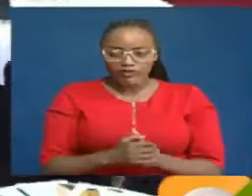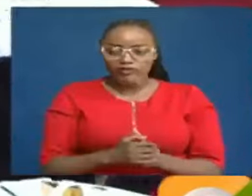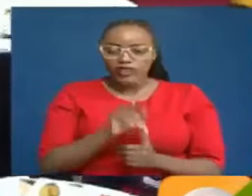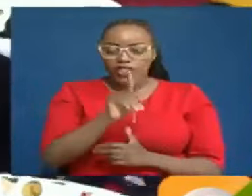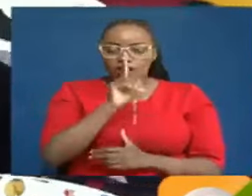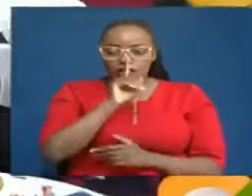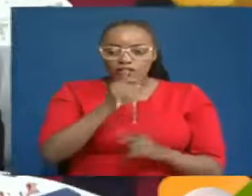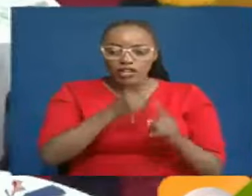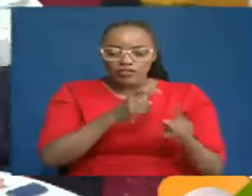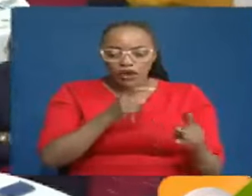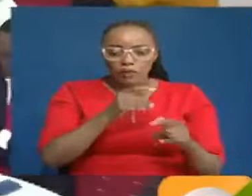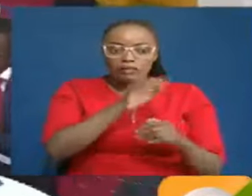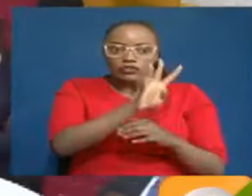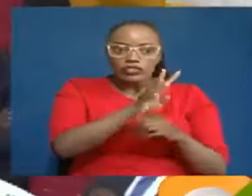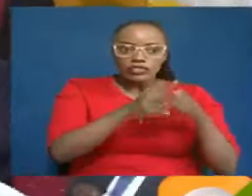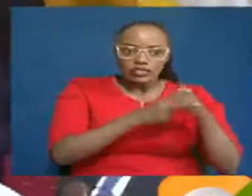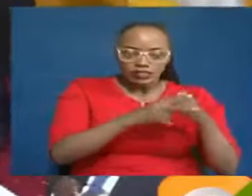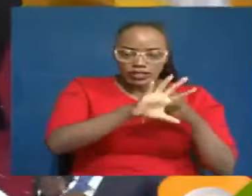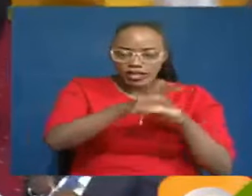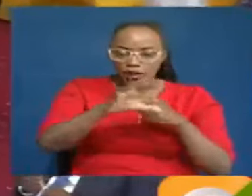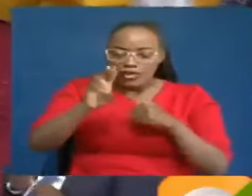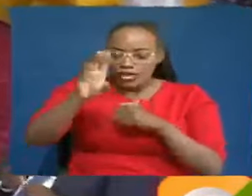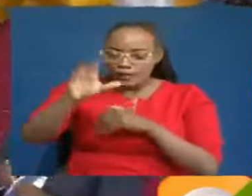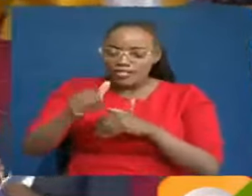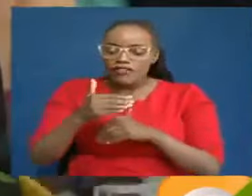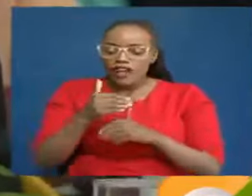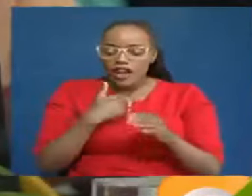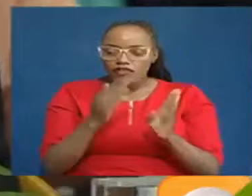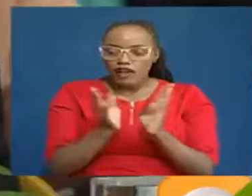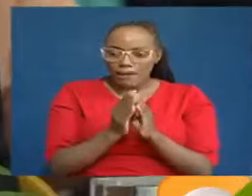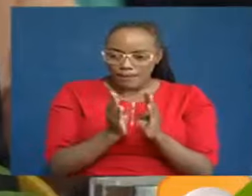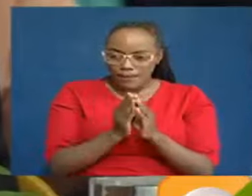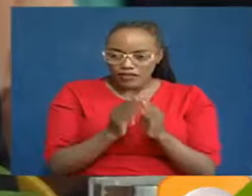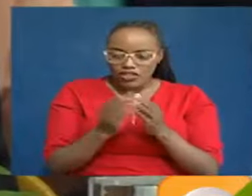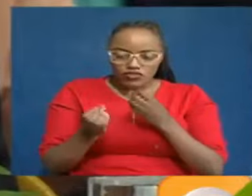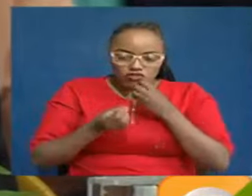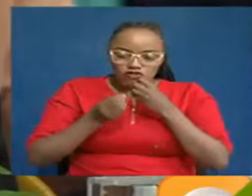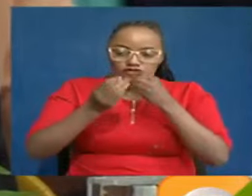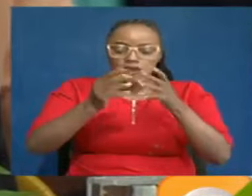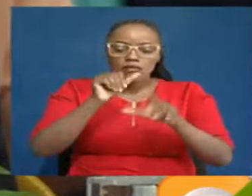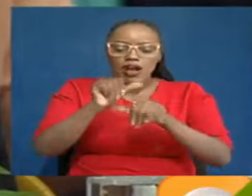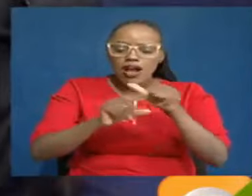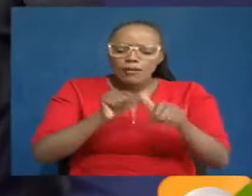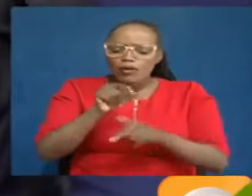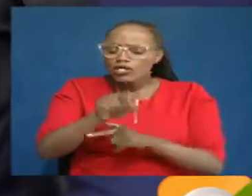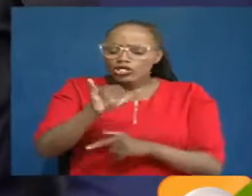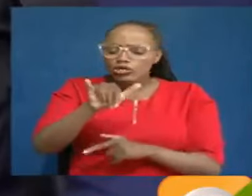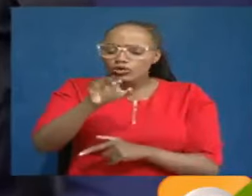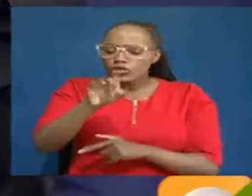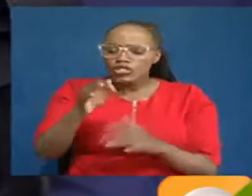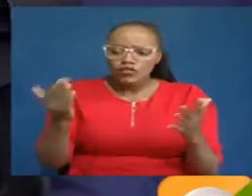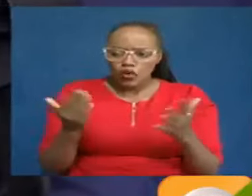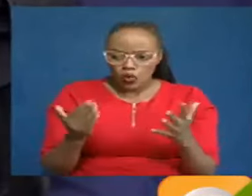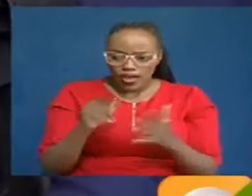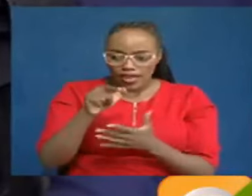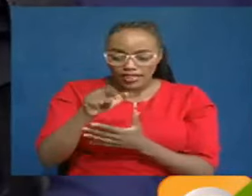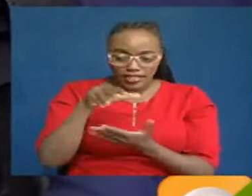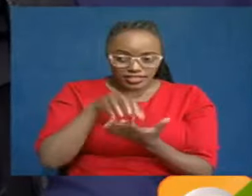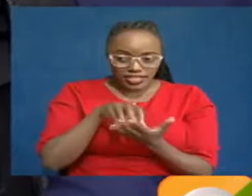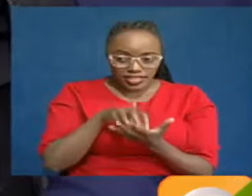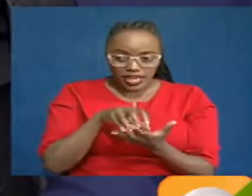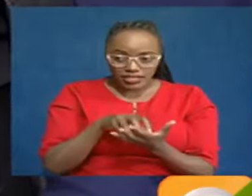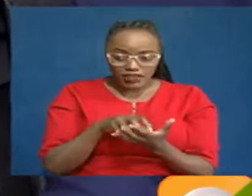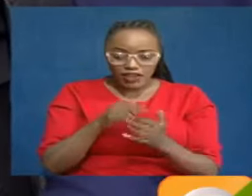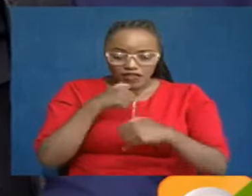Wajumbe kutoka kaunti ya 47 wakifanya kikao kuitaka serikali kutoa taarifa za aliko Yussuf. This incident